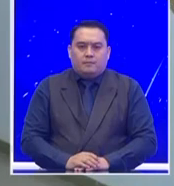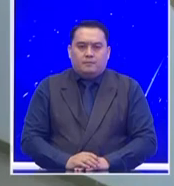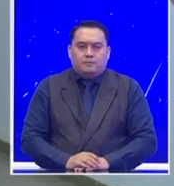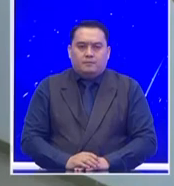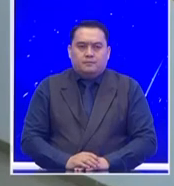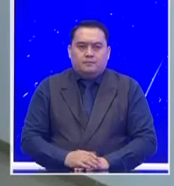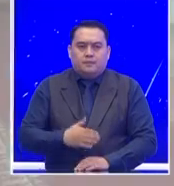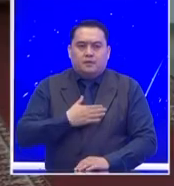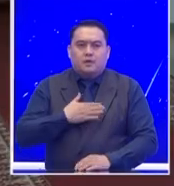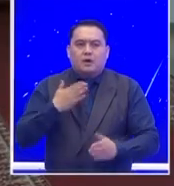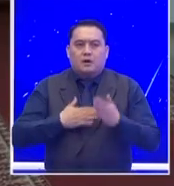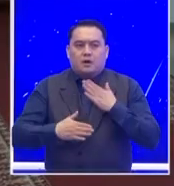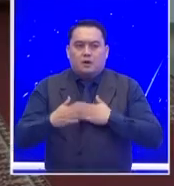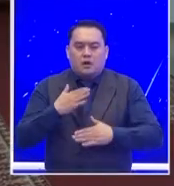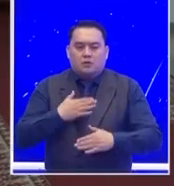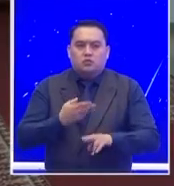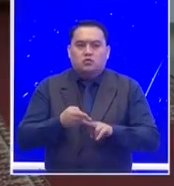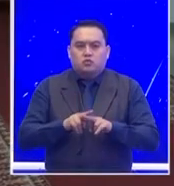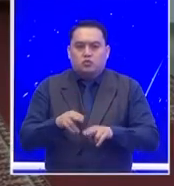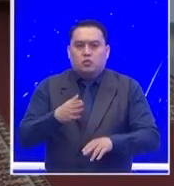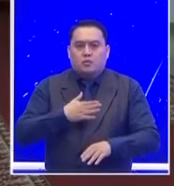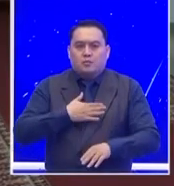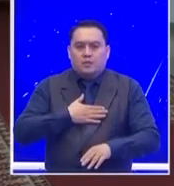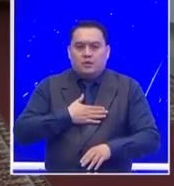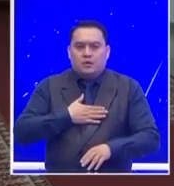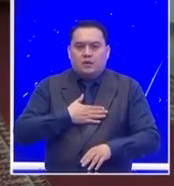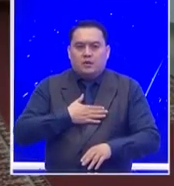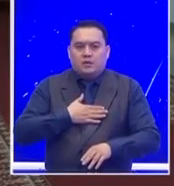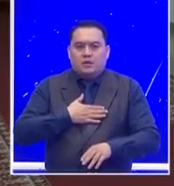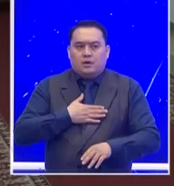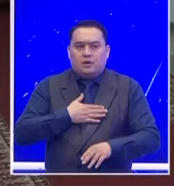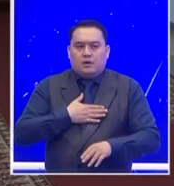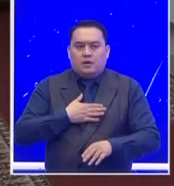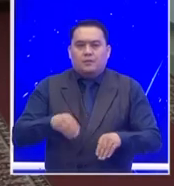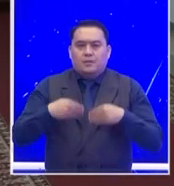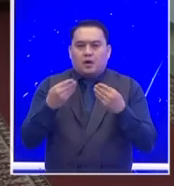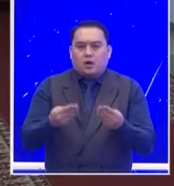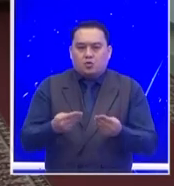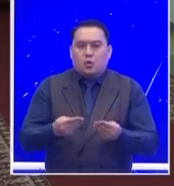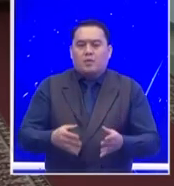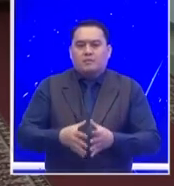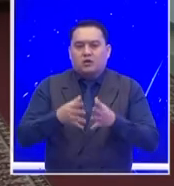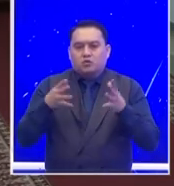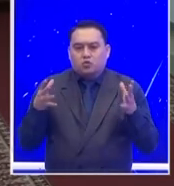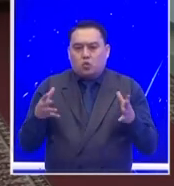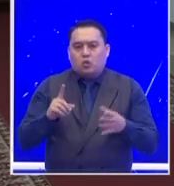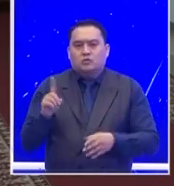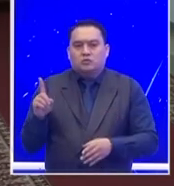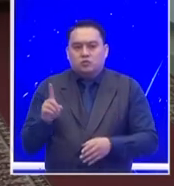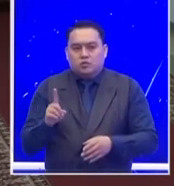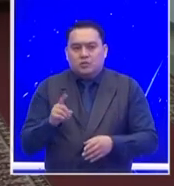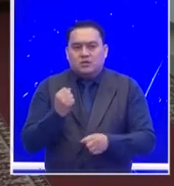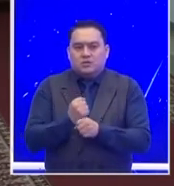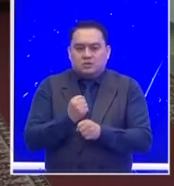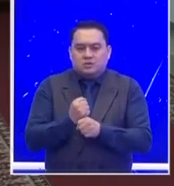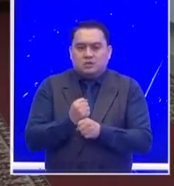Я очень рада вернуться на малую родину. Это особое место для меня. Каждый раз, когда у меня выходит новая книга, презентация проходит здесь.